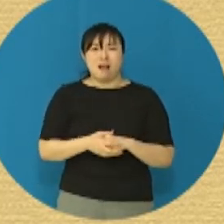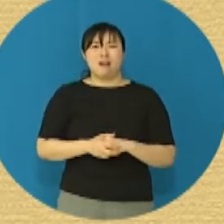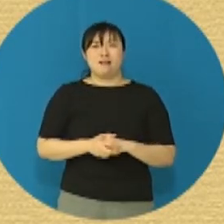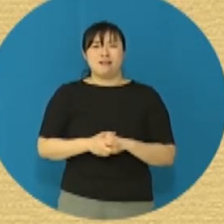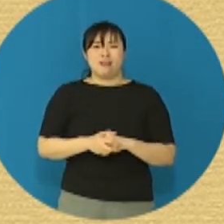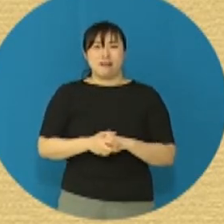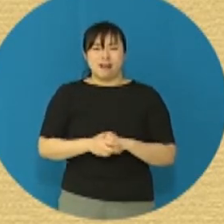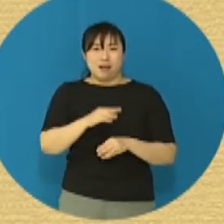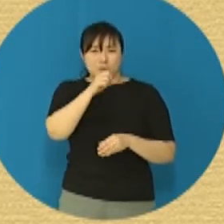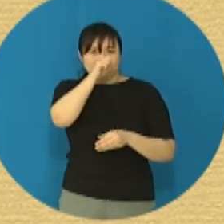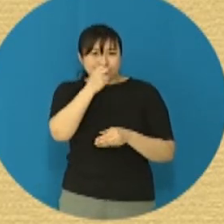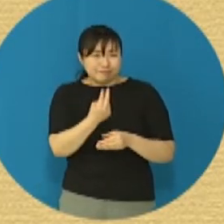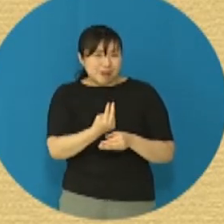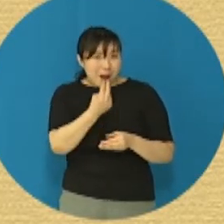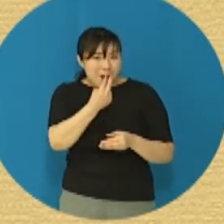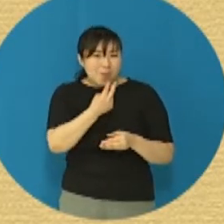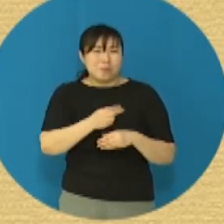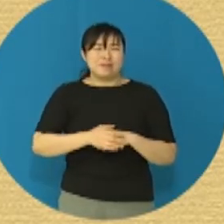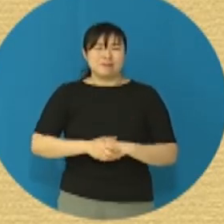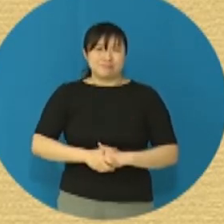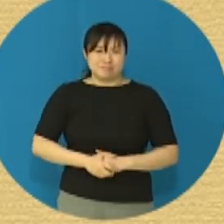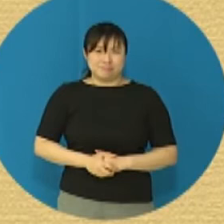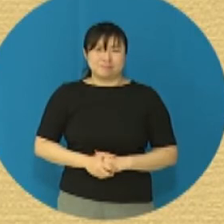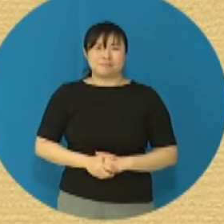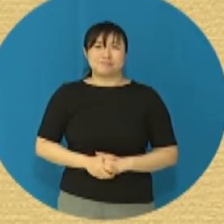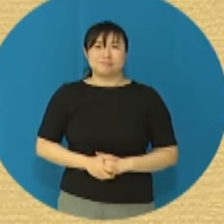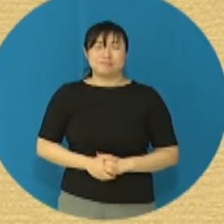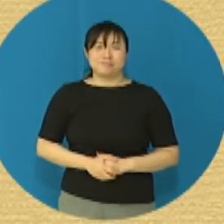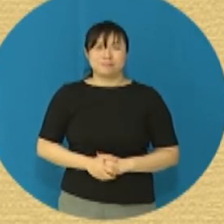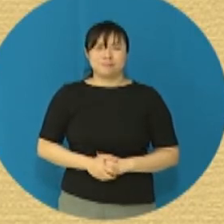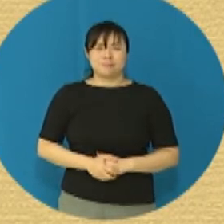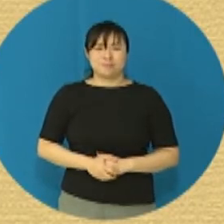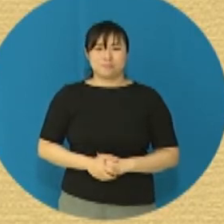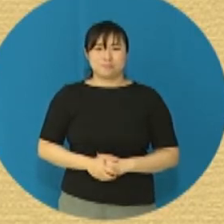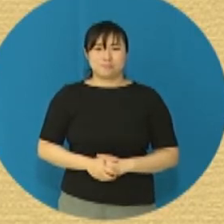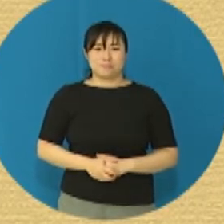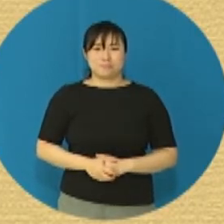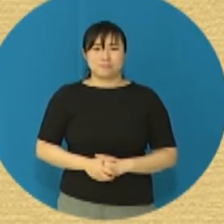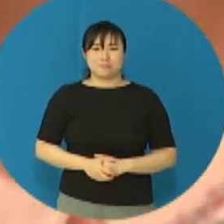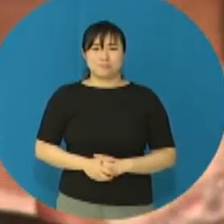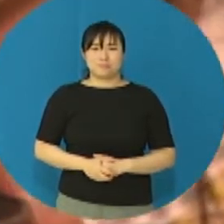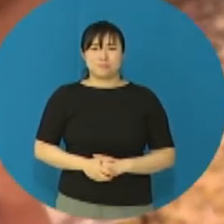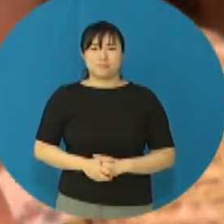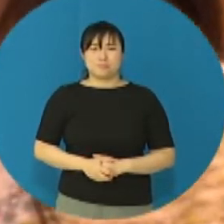いい香り、タレのいい香りがしてるんですよね。いただきます。